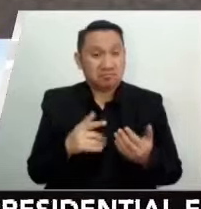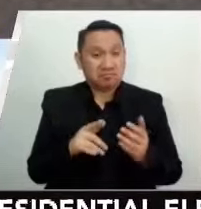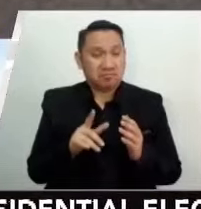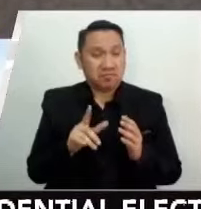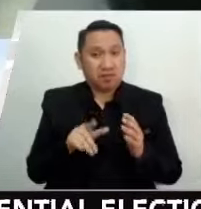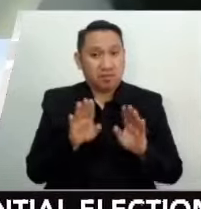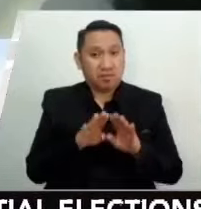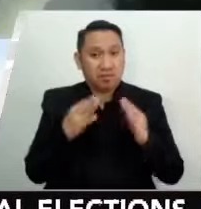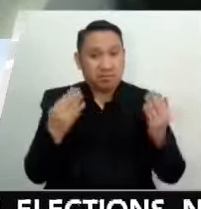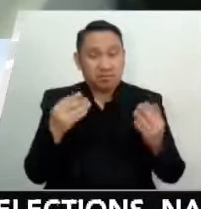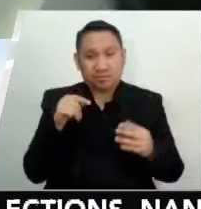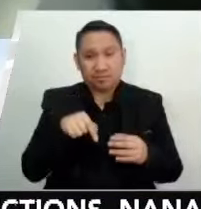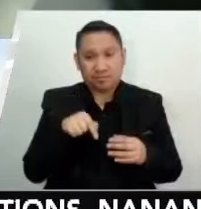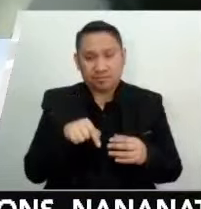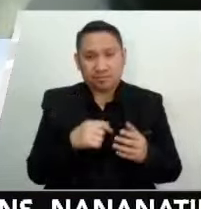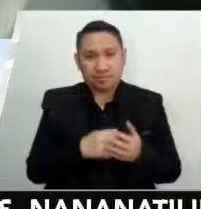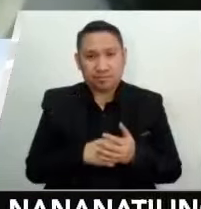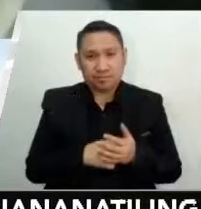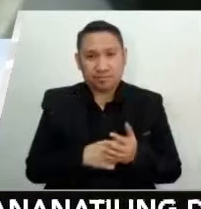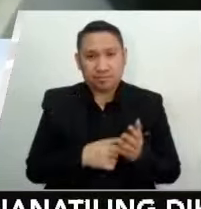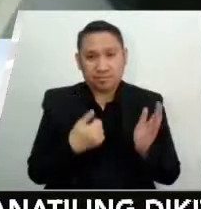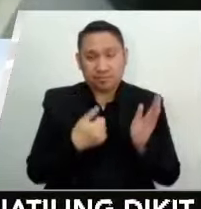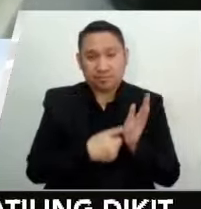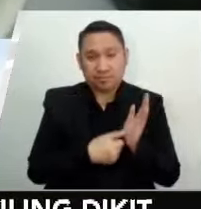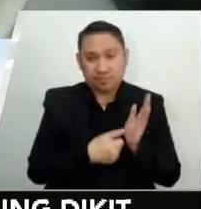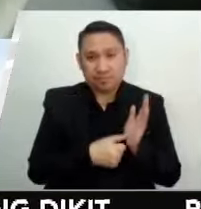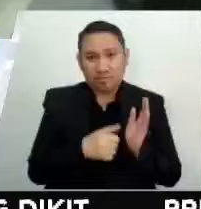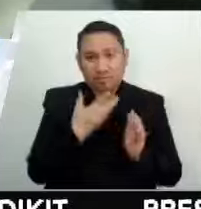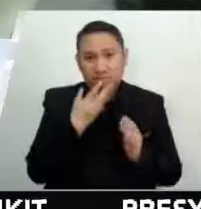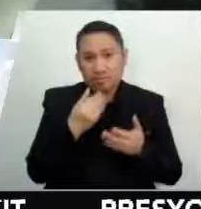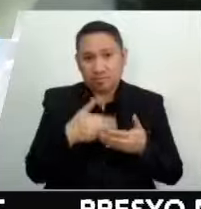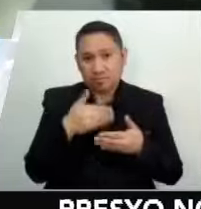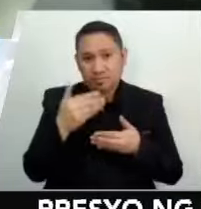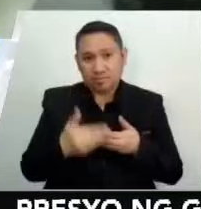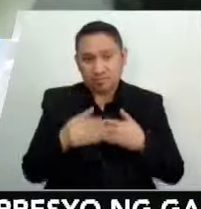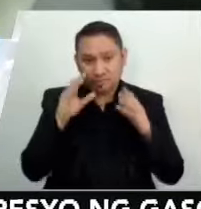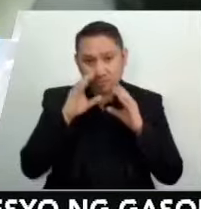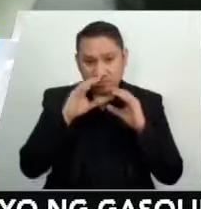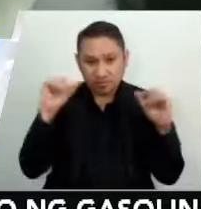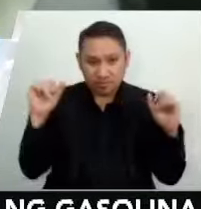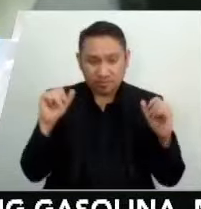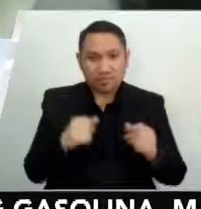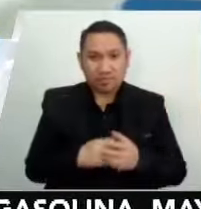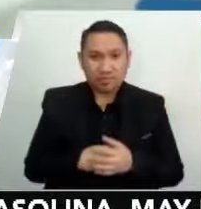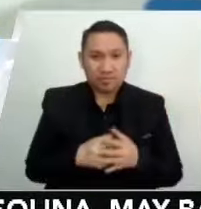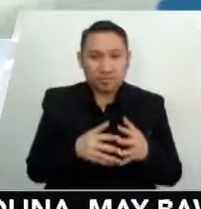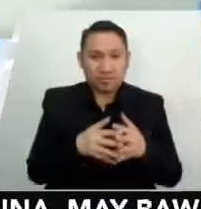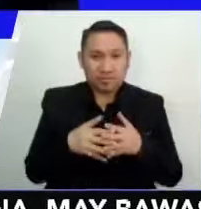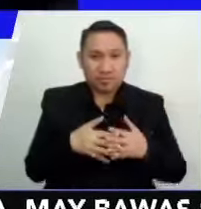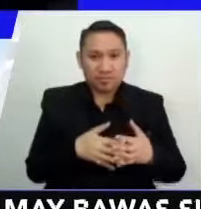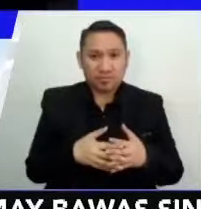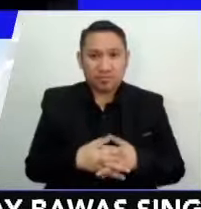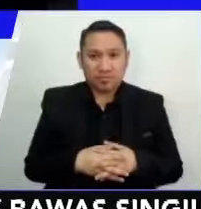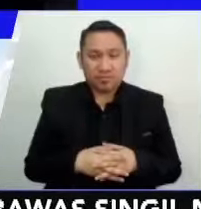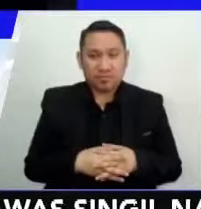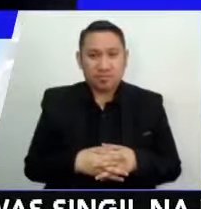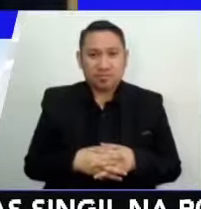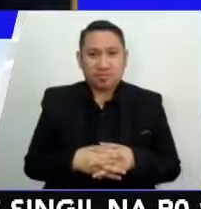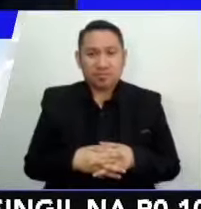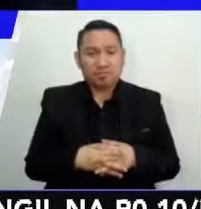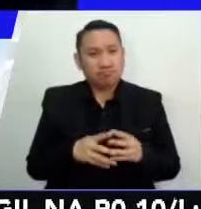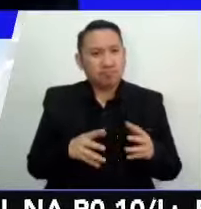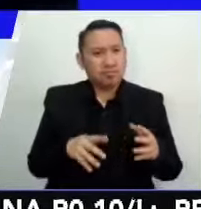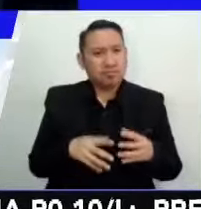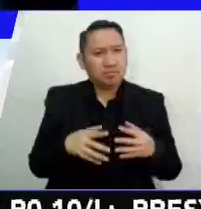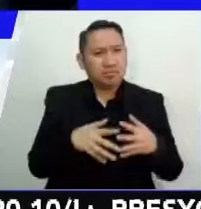fing per para iboto ang susunod na pangulo ng America Igan day Bukod sa US President ano-ano pang mga posisyon